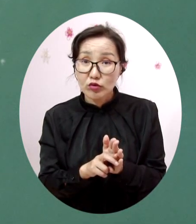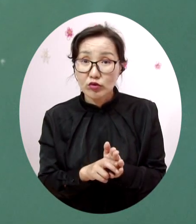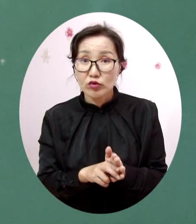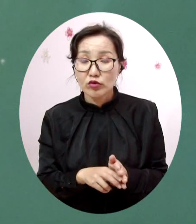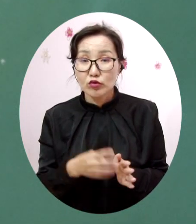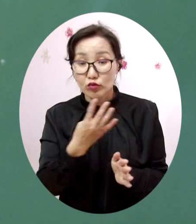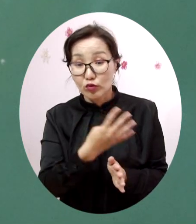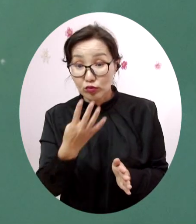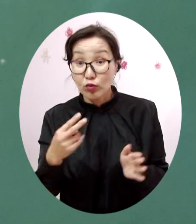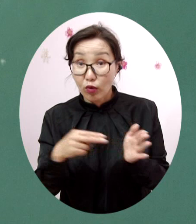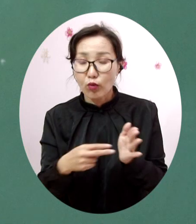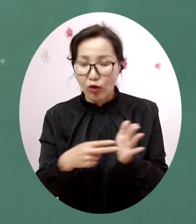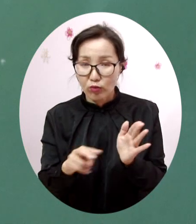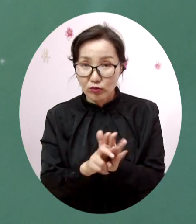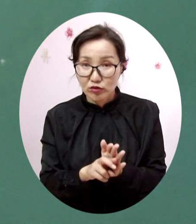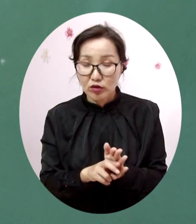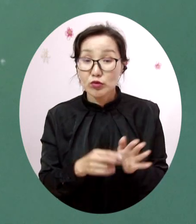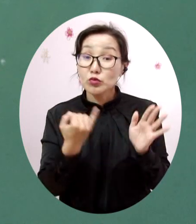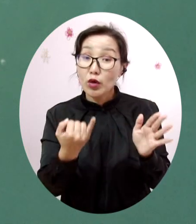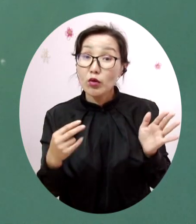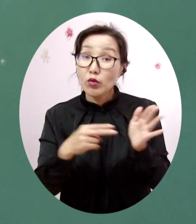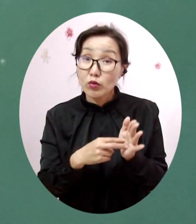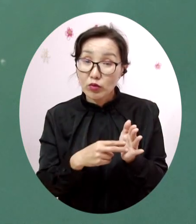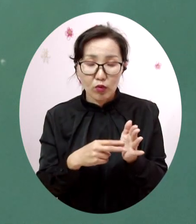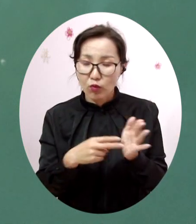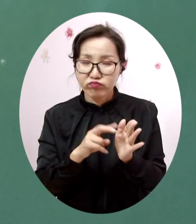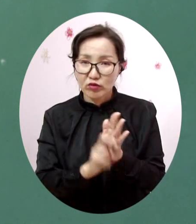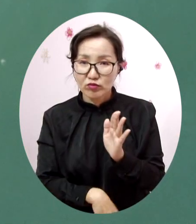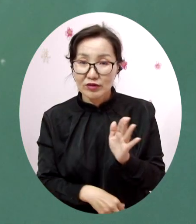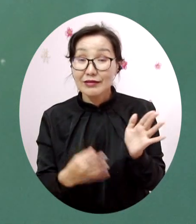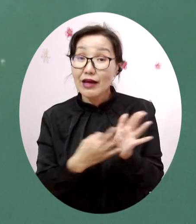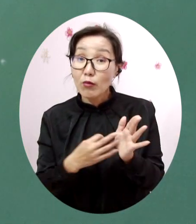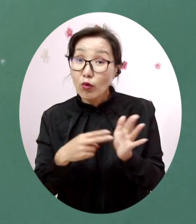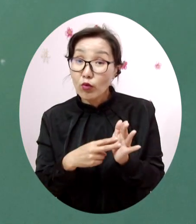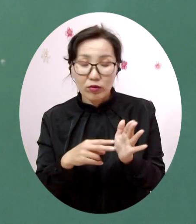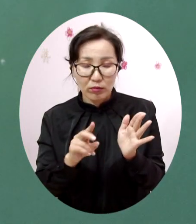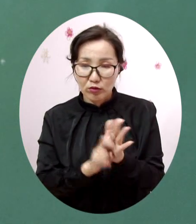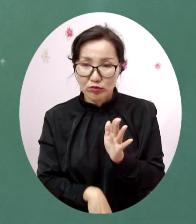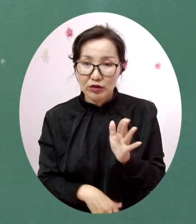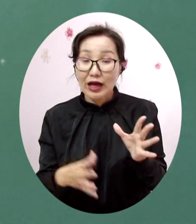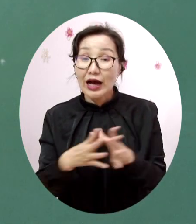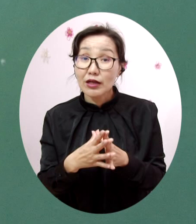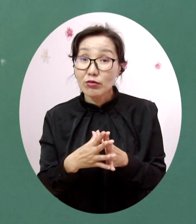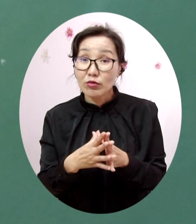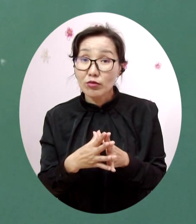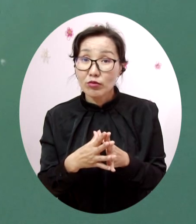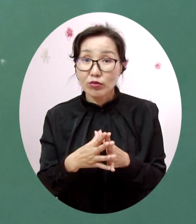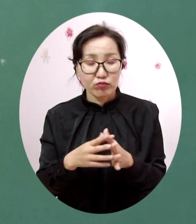нь. 4-4-т хуваагдана. 6 хуваагдахгүй. 8 хуваагдана.